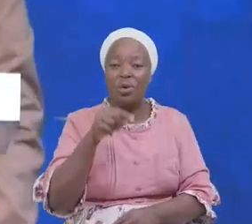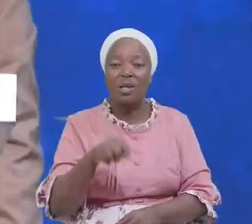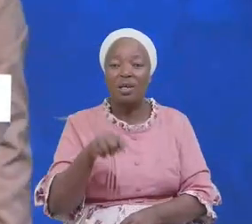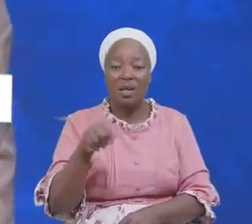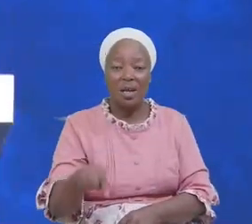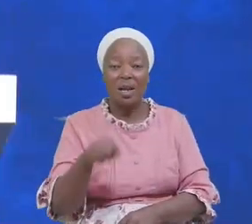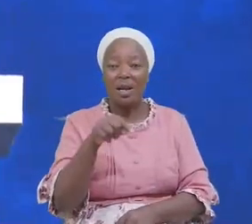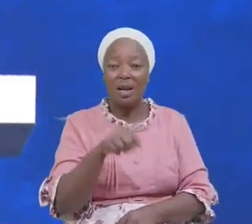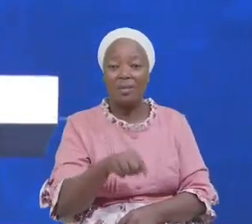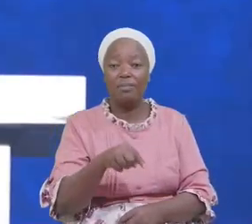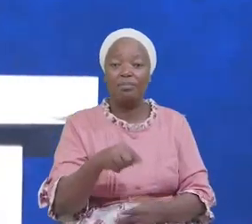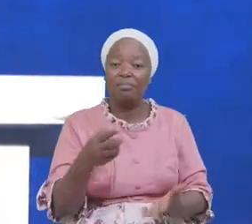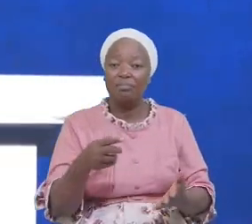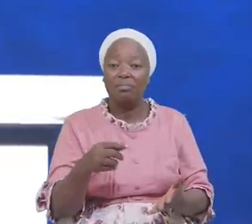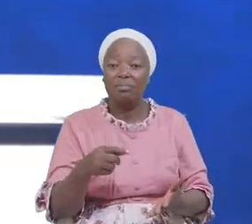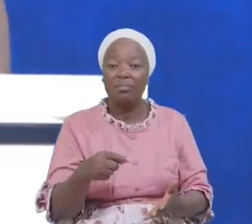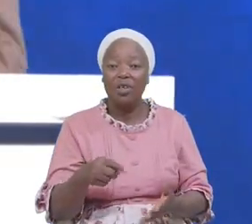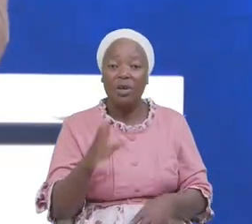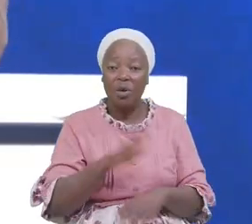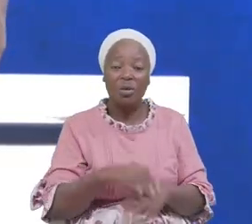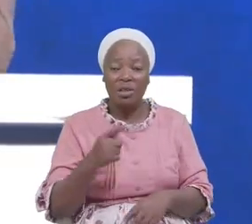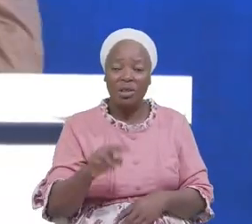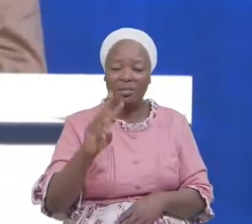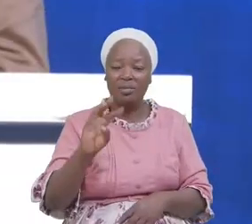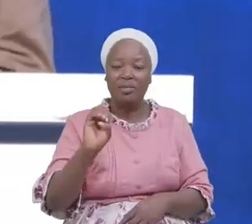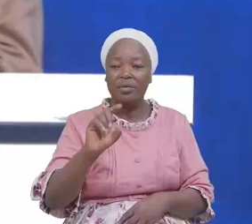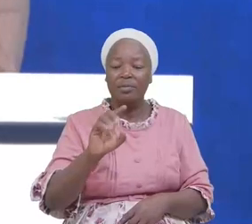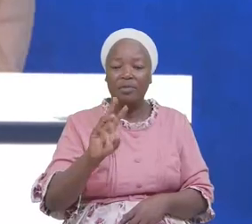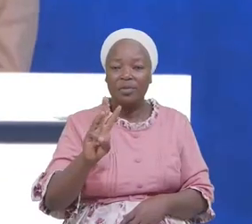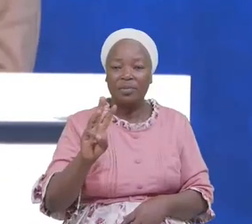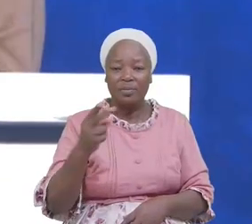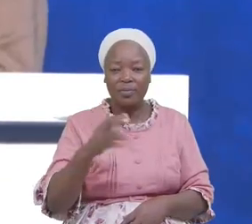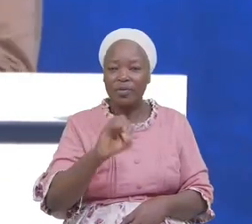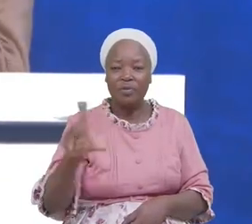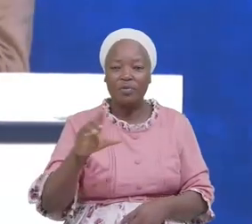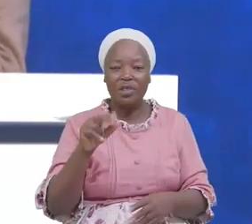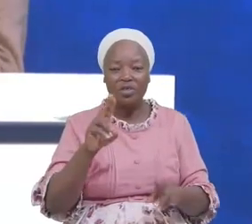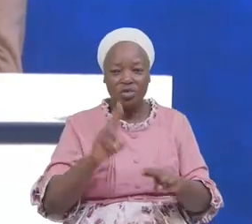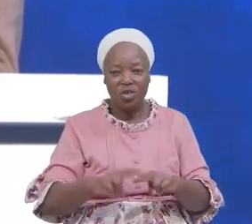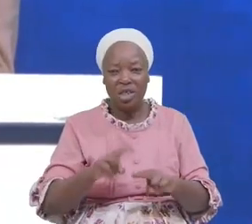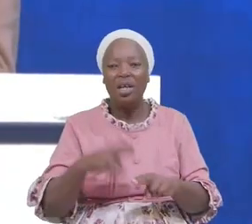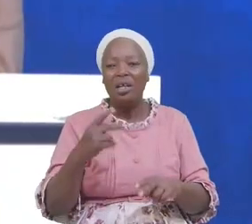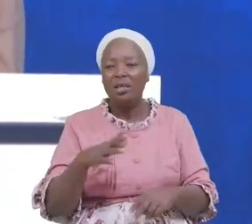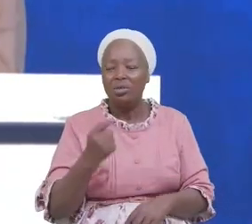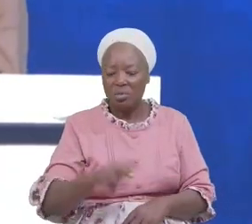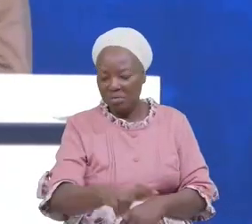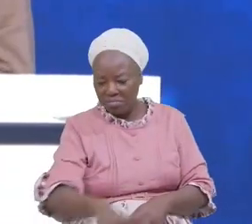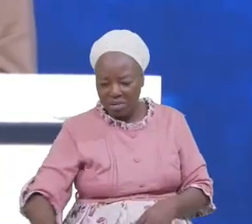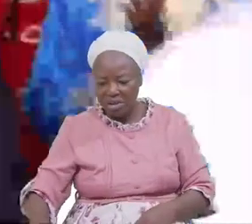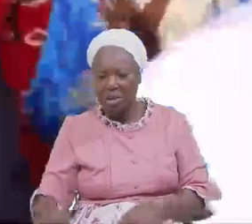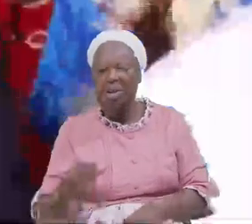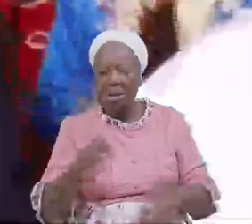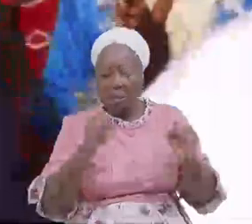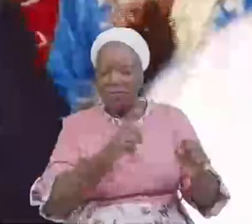paralytique dans un fauteuil roulant, couché quelque part, désespéré. La puissance de Dieu viendra là où tu es, te fera